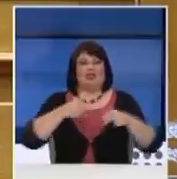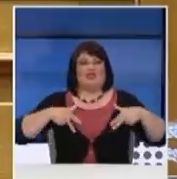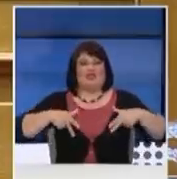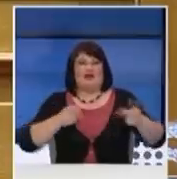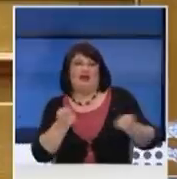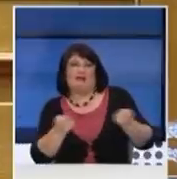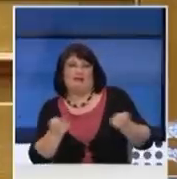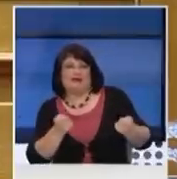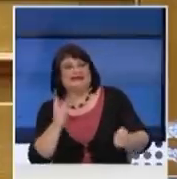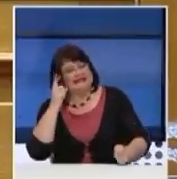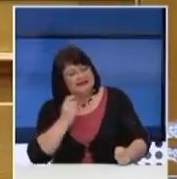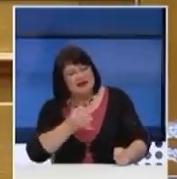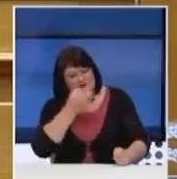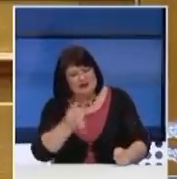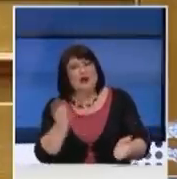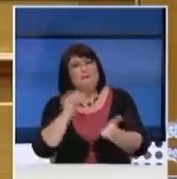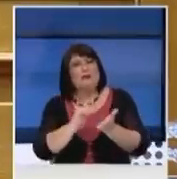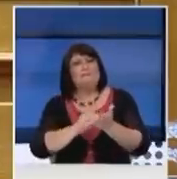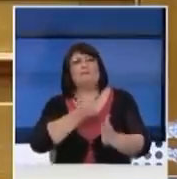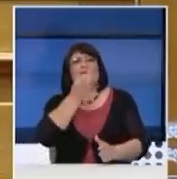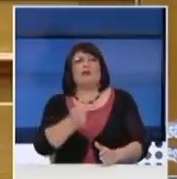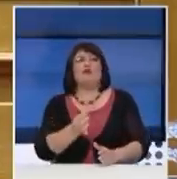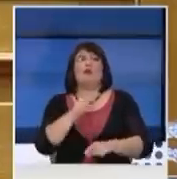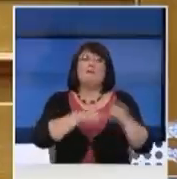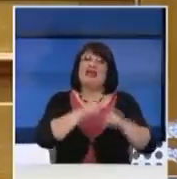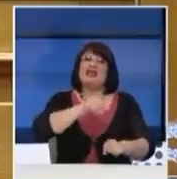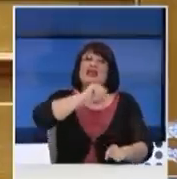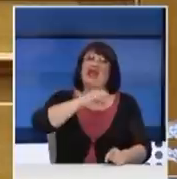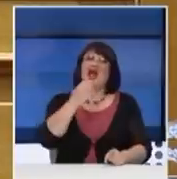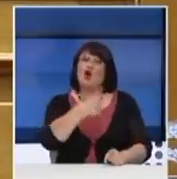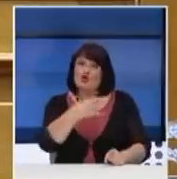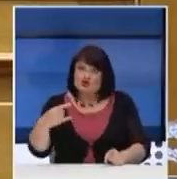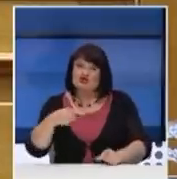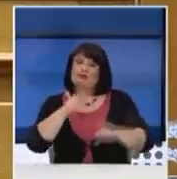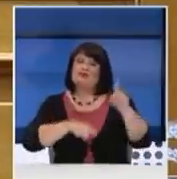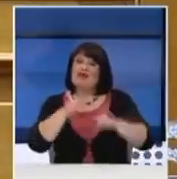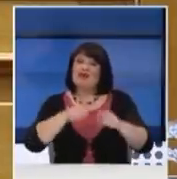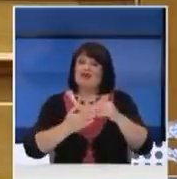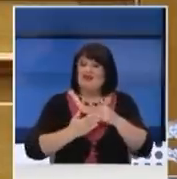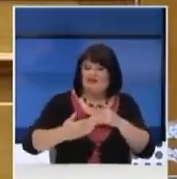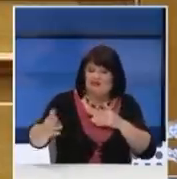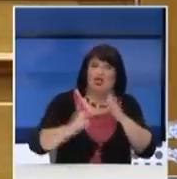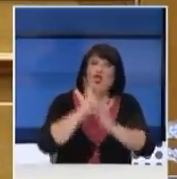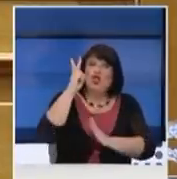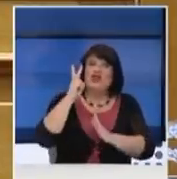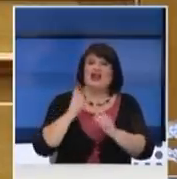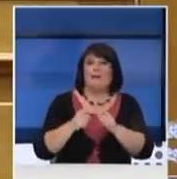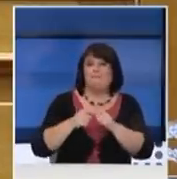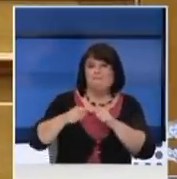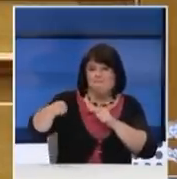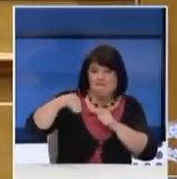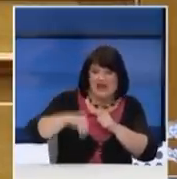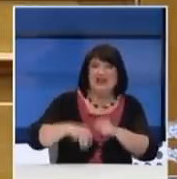Λέω λοιπόν το εξής. Και θα το ξαναπώ ακόμη μια φορά. Μερική ΑΟΣ κάνετε. Μερική επέκταση 12 ναυτικών μιλίων κάνετε.